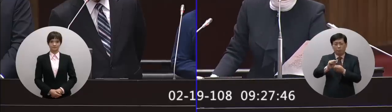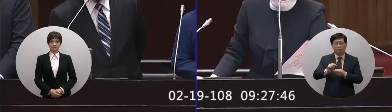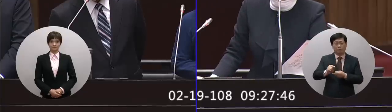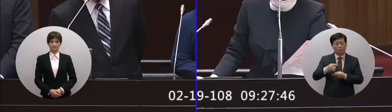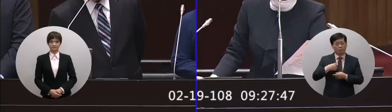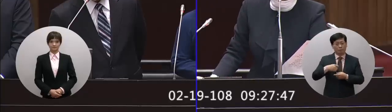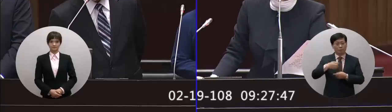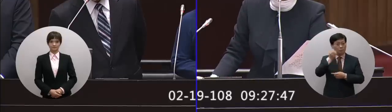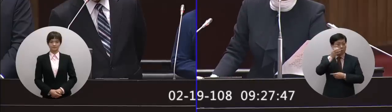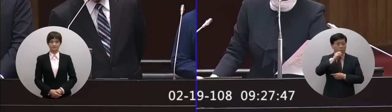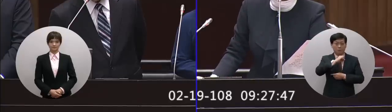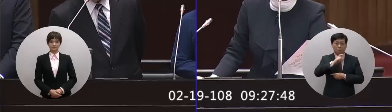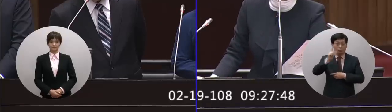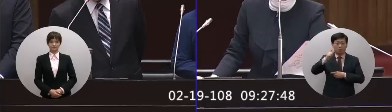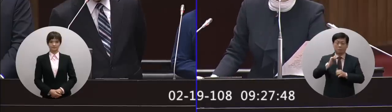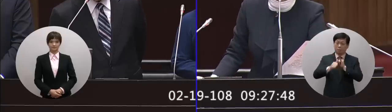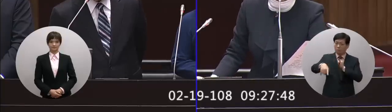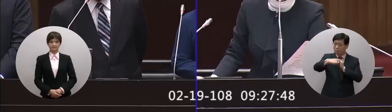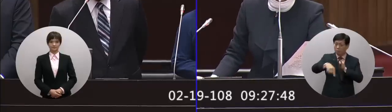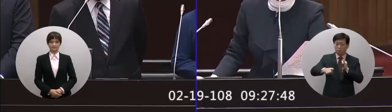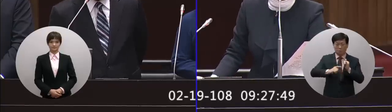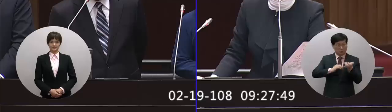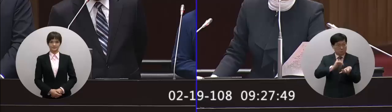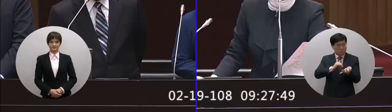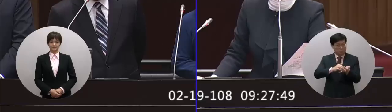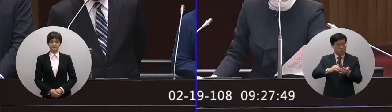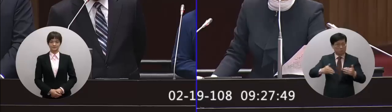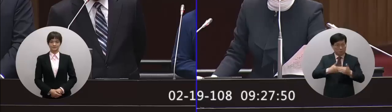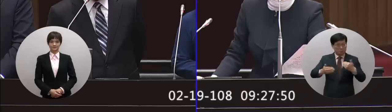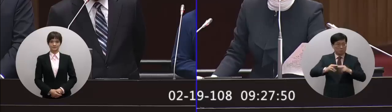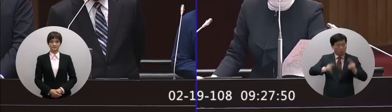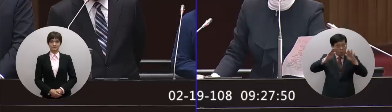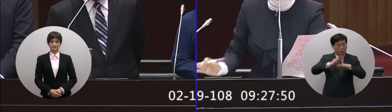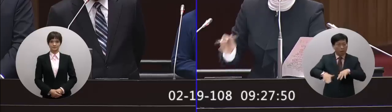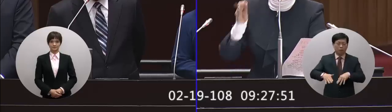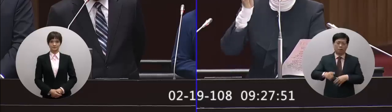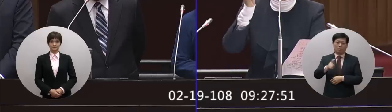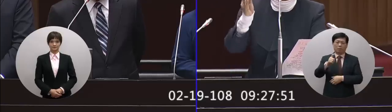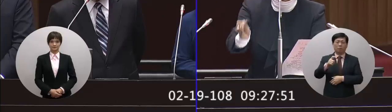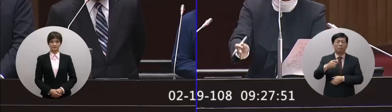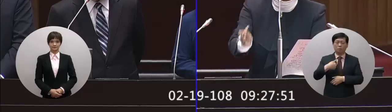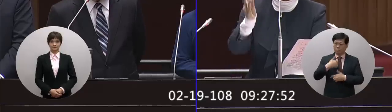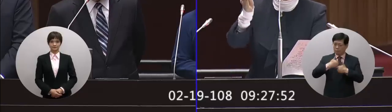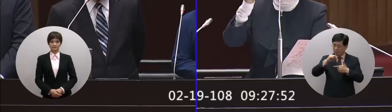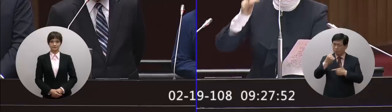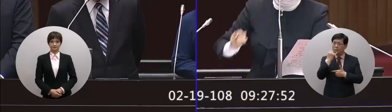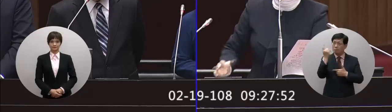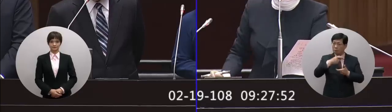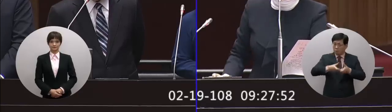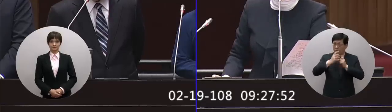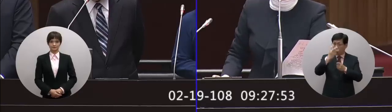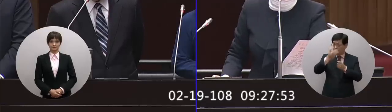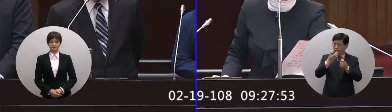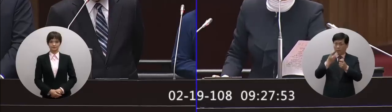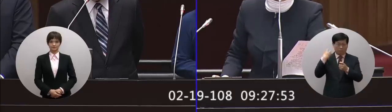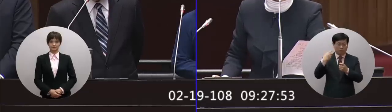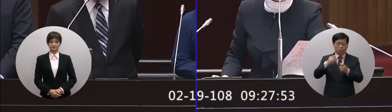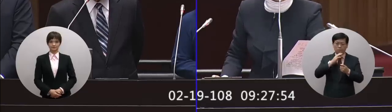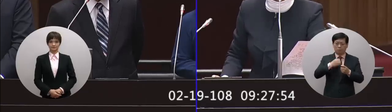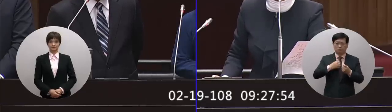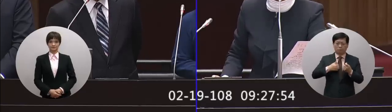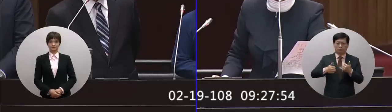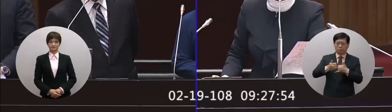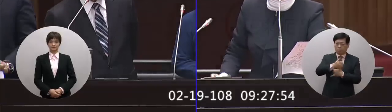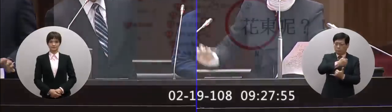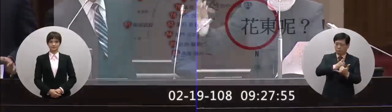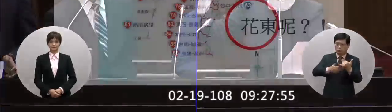东的居民交通上、医疗上怎么会好呢？所以我建议，是不是让我们恢复30年前规划的环岛